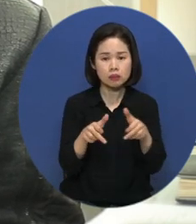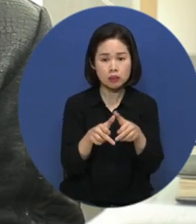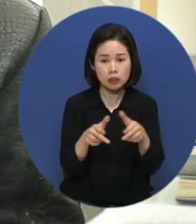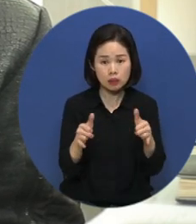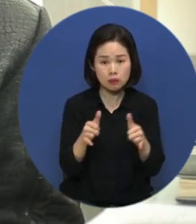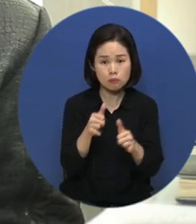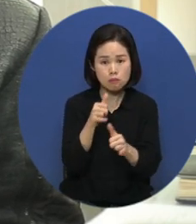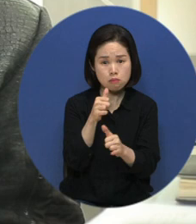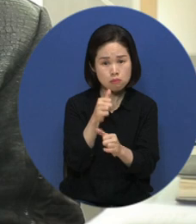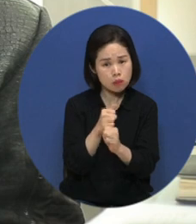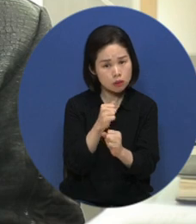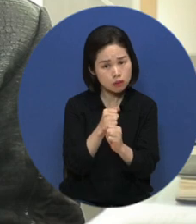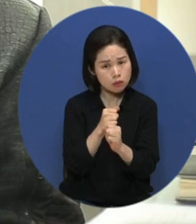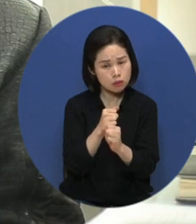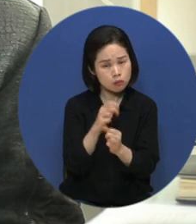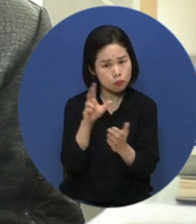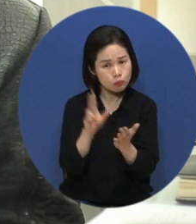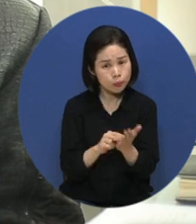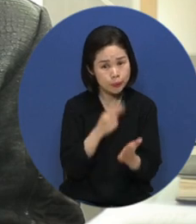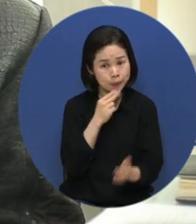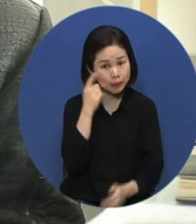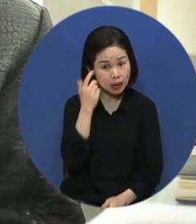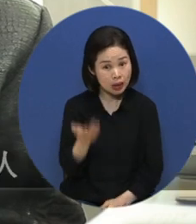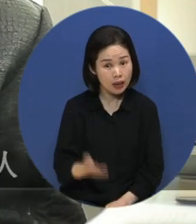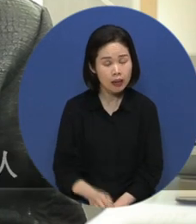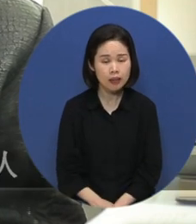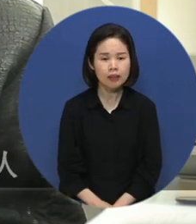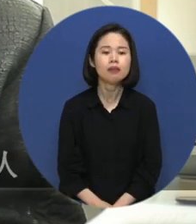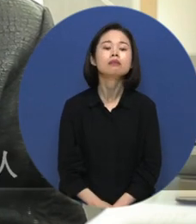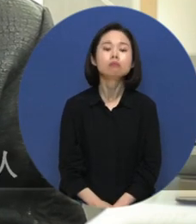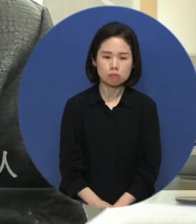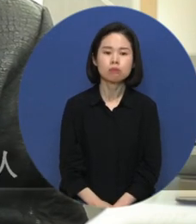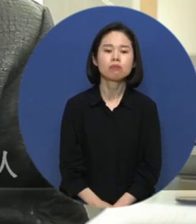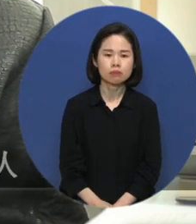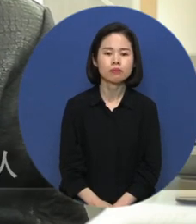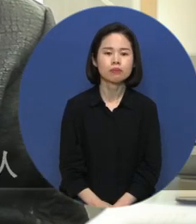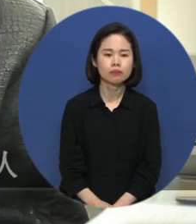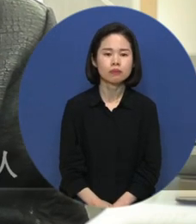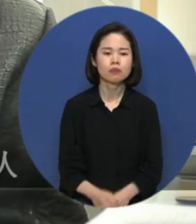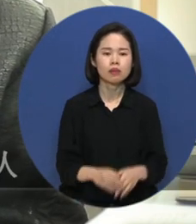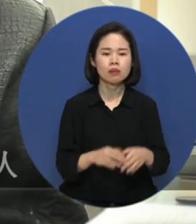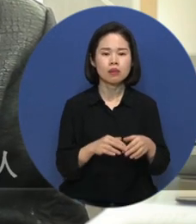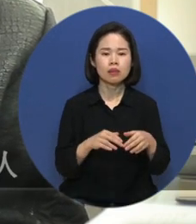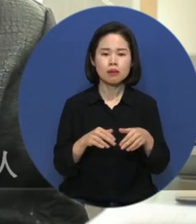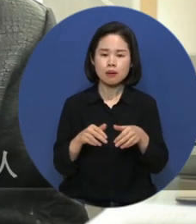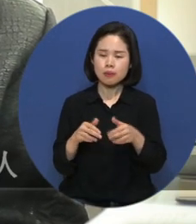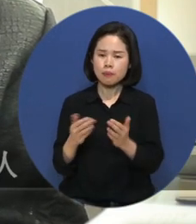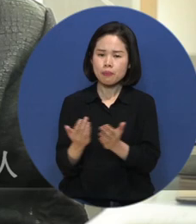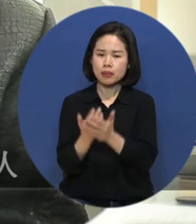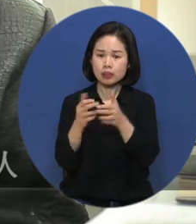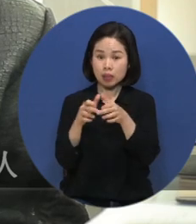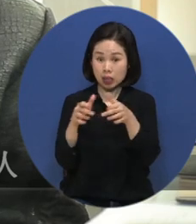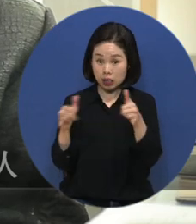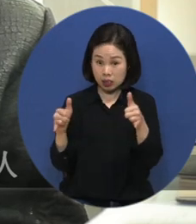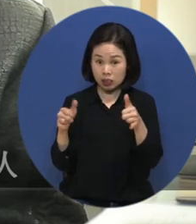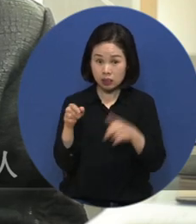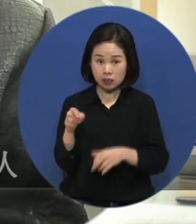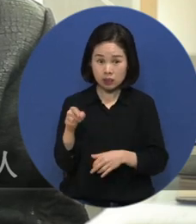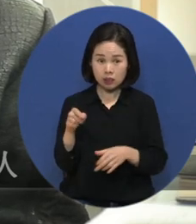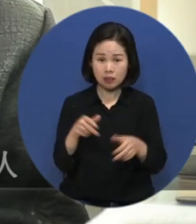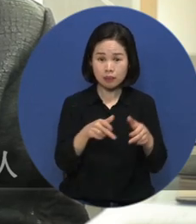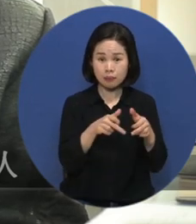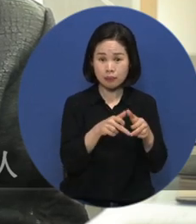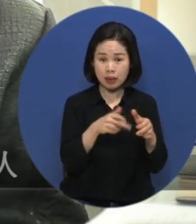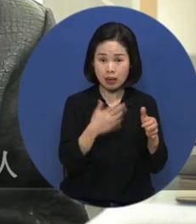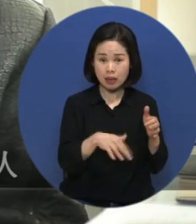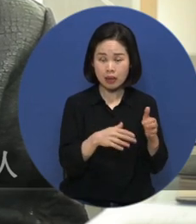장애인분들이 제작을 하는데 좀 무리가 없는지 좀 궁금하거든요. 네. 비장애인들에 비해서 우리 이제 발달 장애인분들은